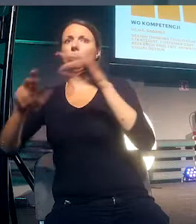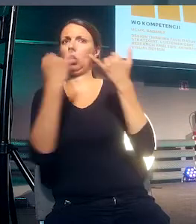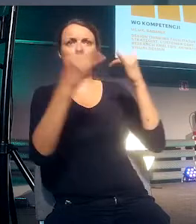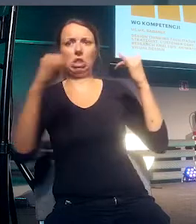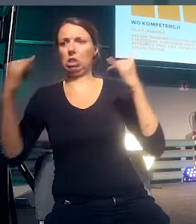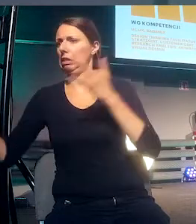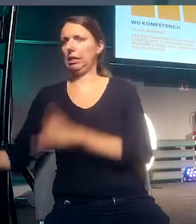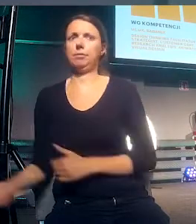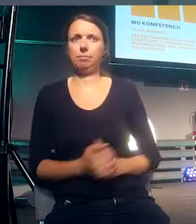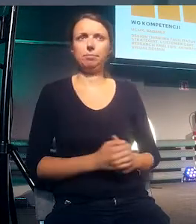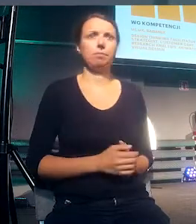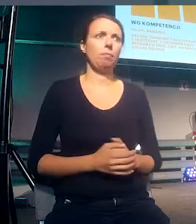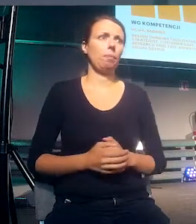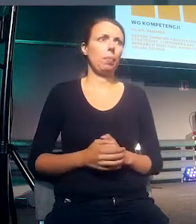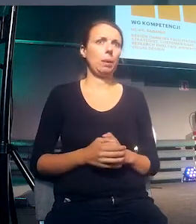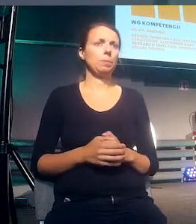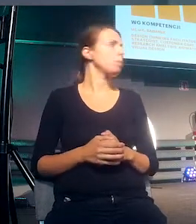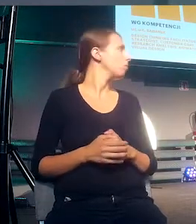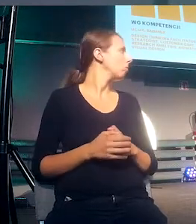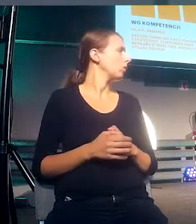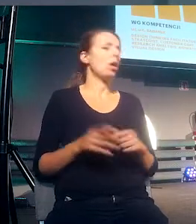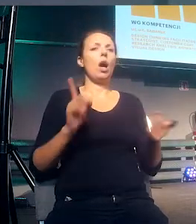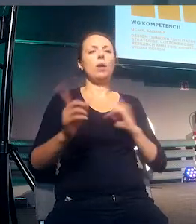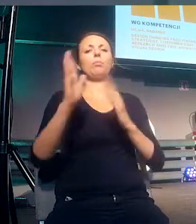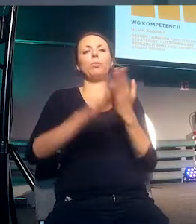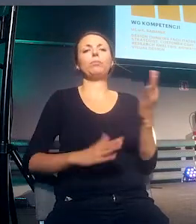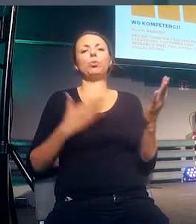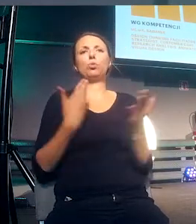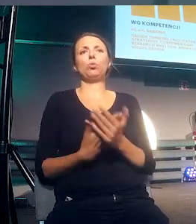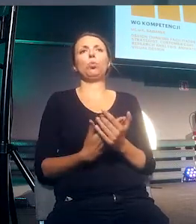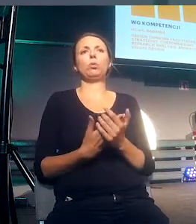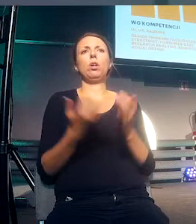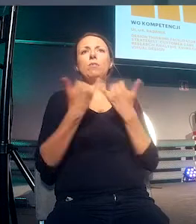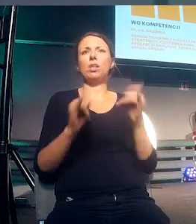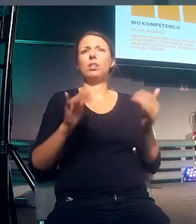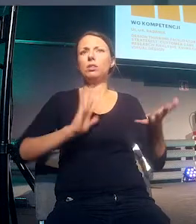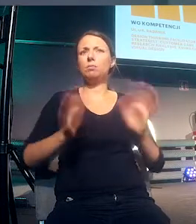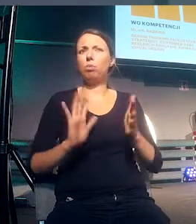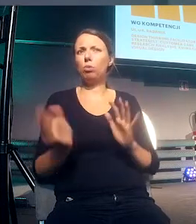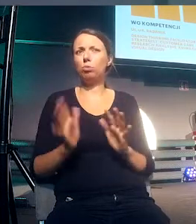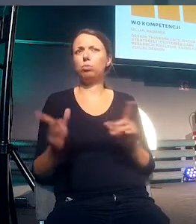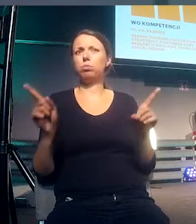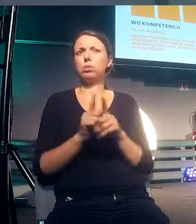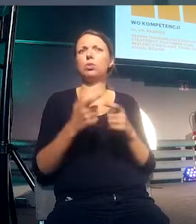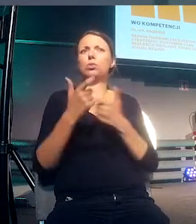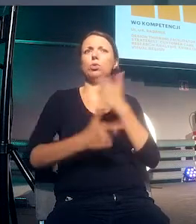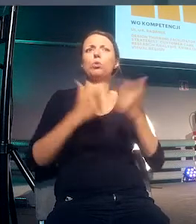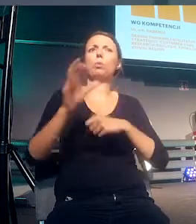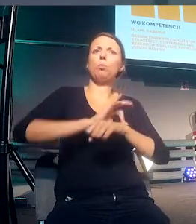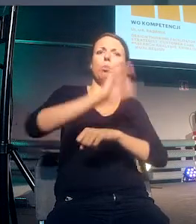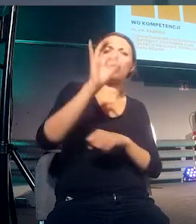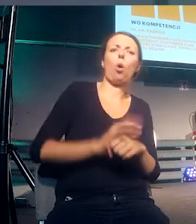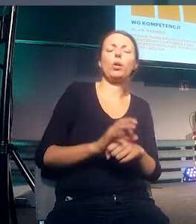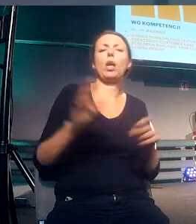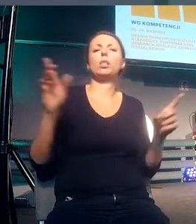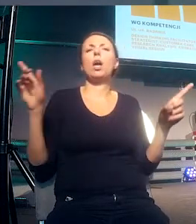my. Albo zupełnie w inny sposób podchodzą do procesu projektowego, bo pracowali